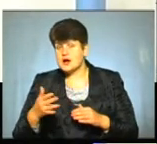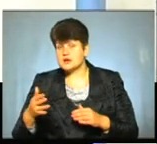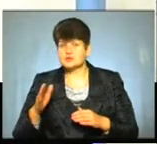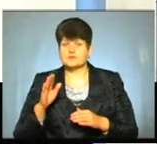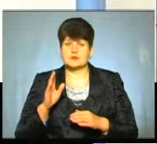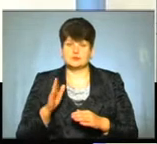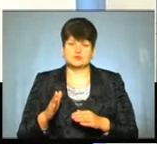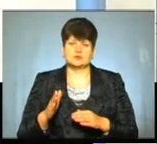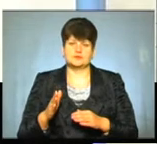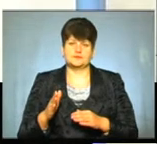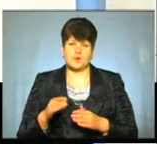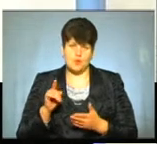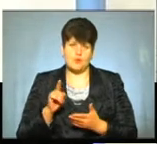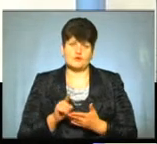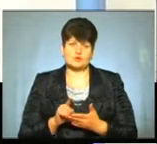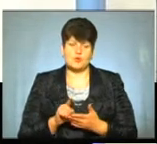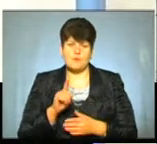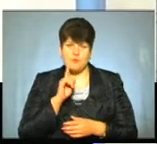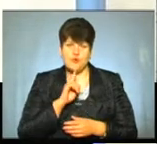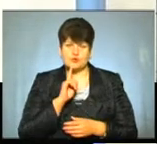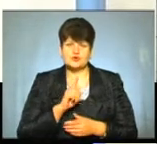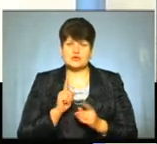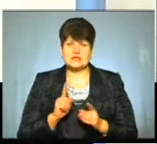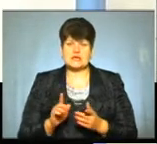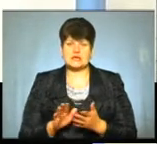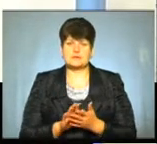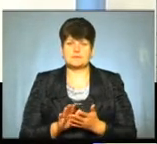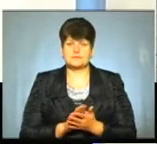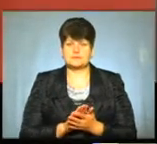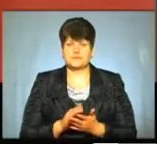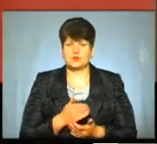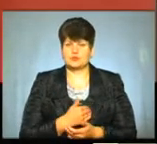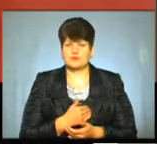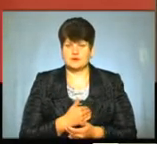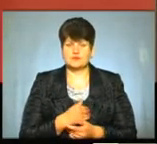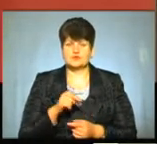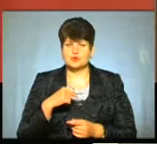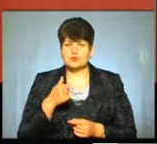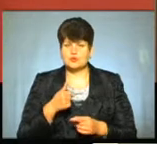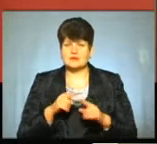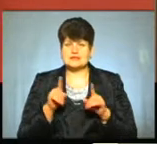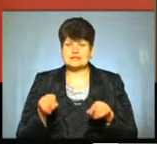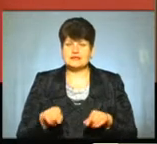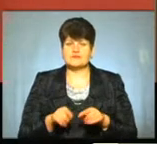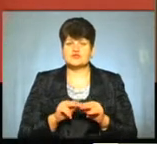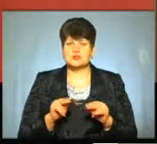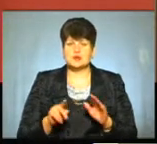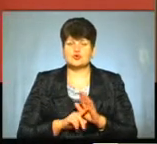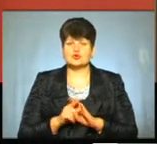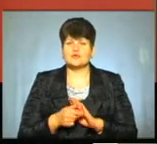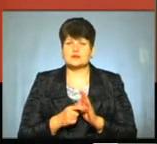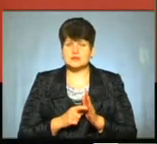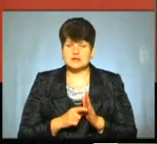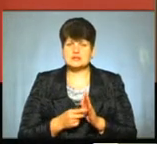вона і перейде в розряд обов'язкових. Поки що тільки добровільна. Цього року проходили сертифікацію лише вчителі